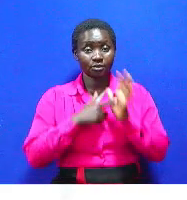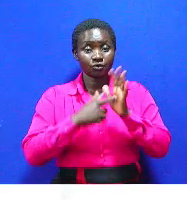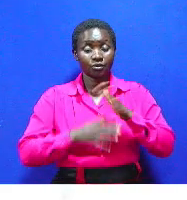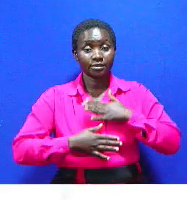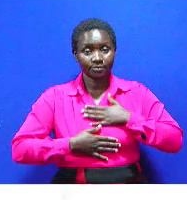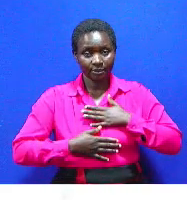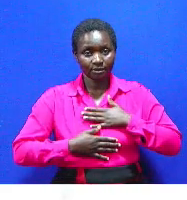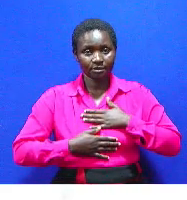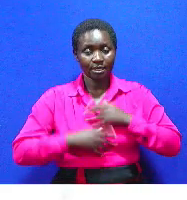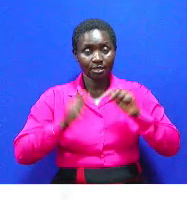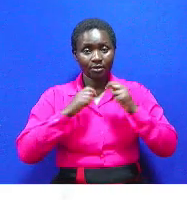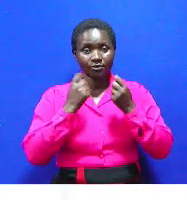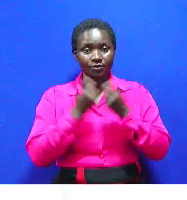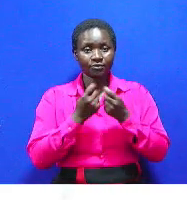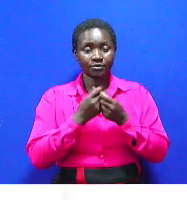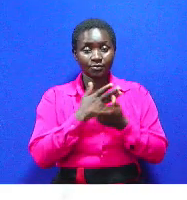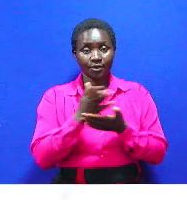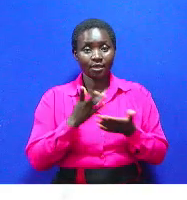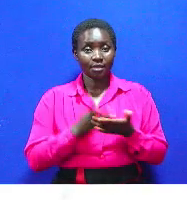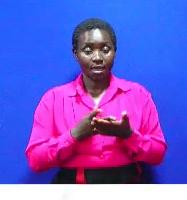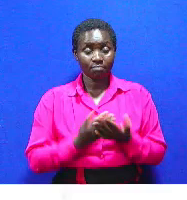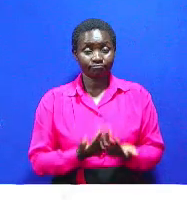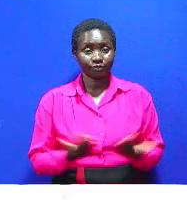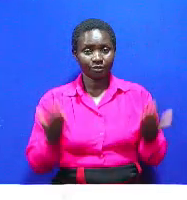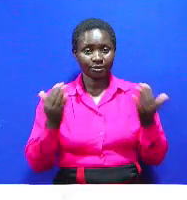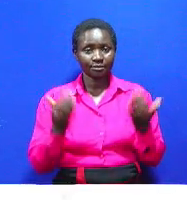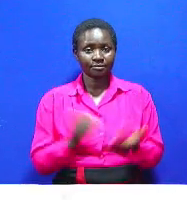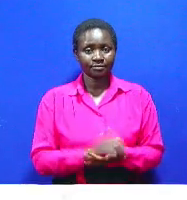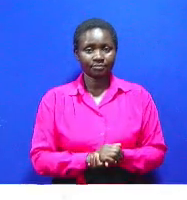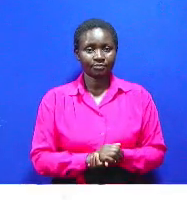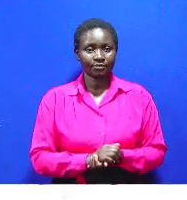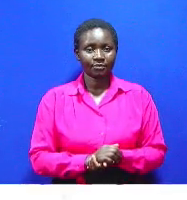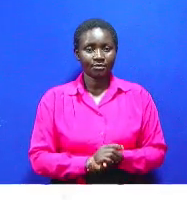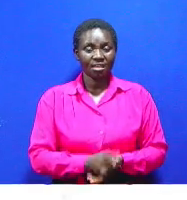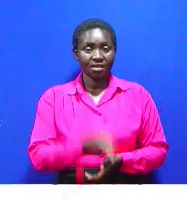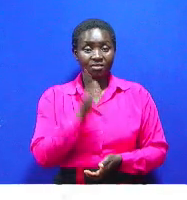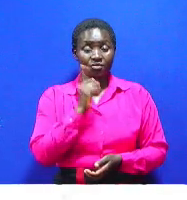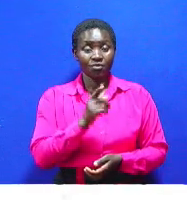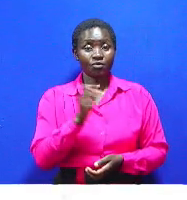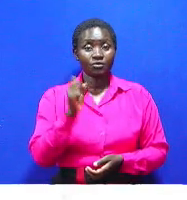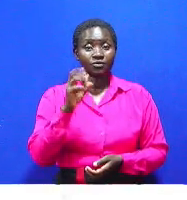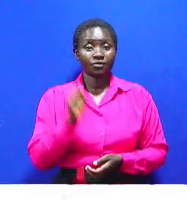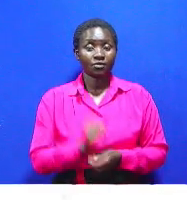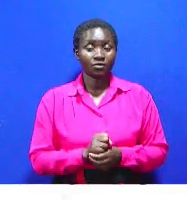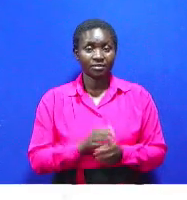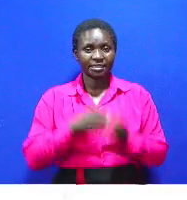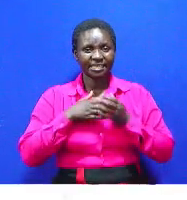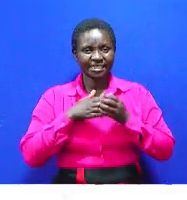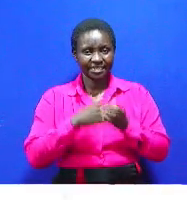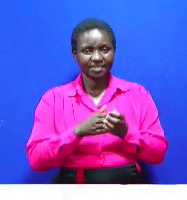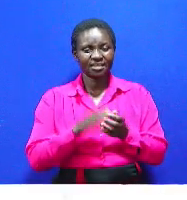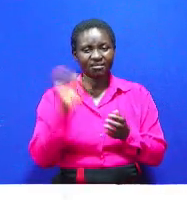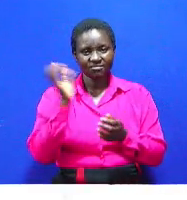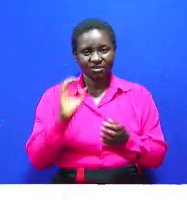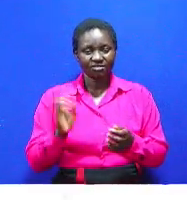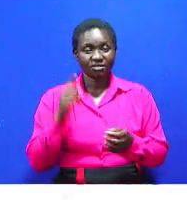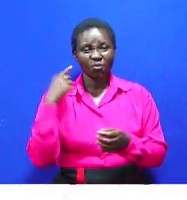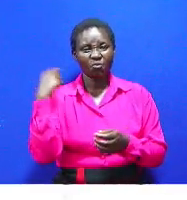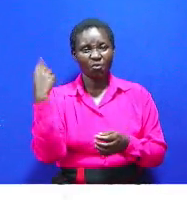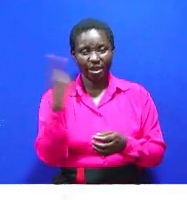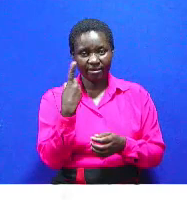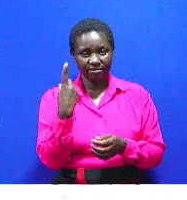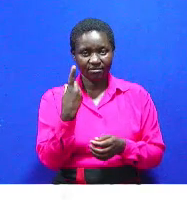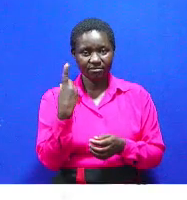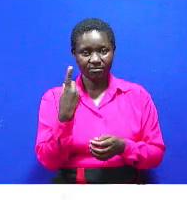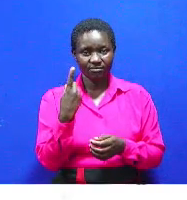bakibisa kubimanya kana ito agusinto bwa tabana. Osoro okugamba South Mugrango. A constituency yemo. Yes. Tori go